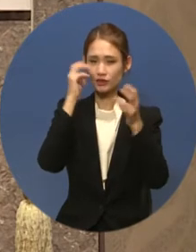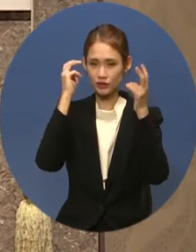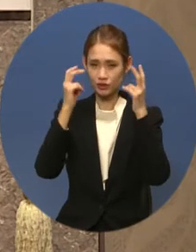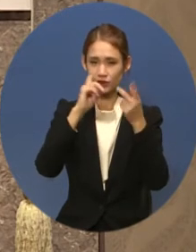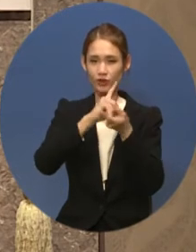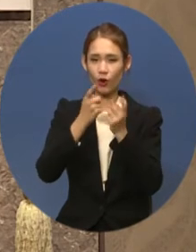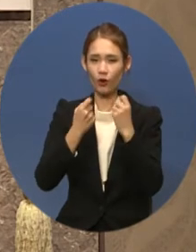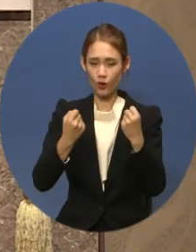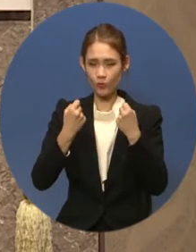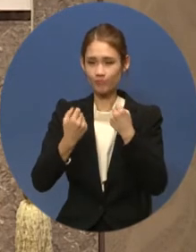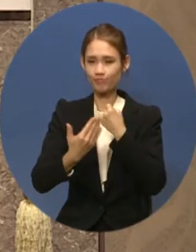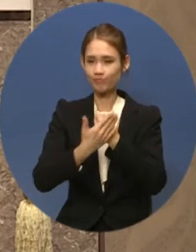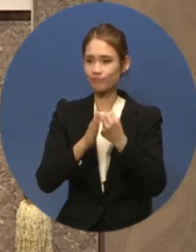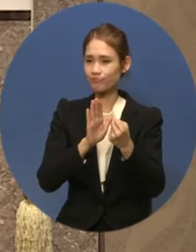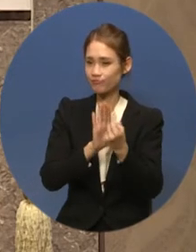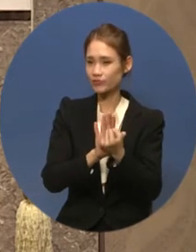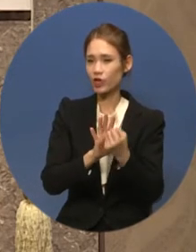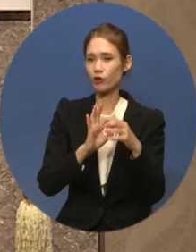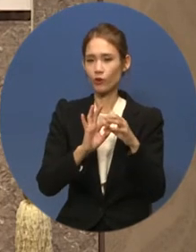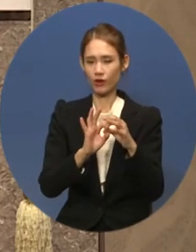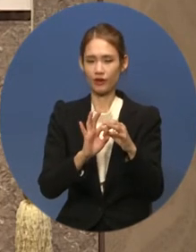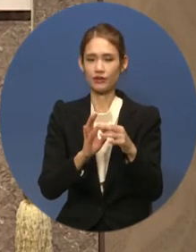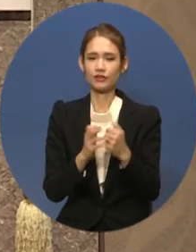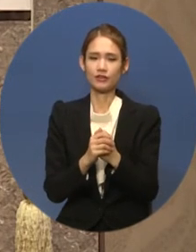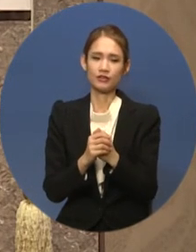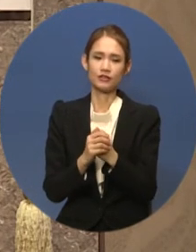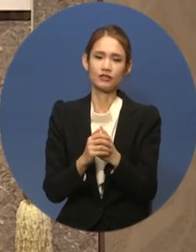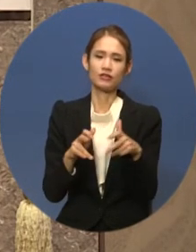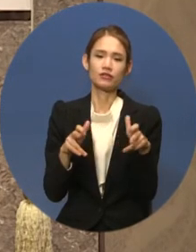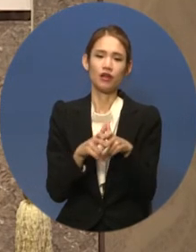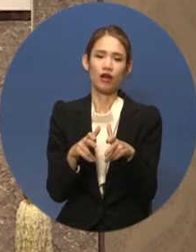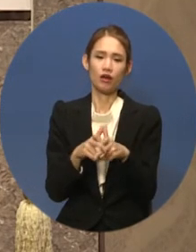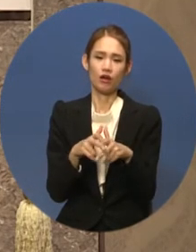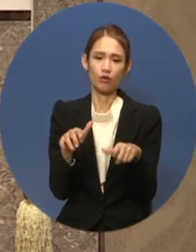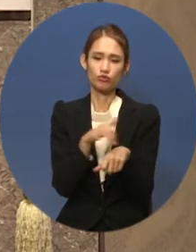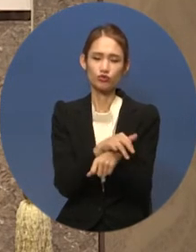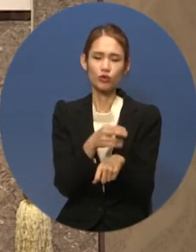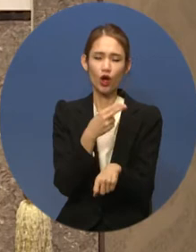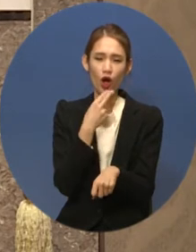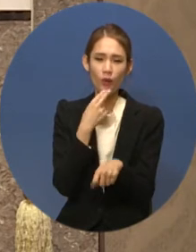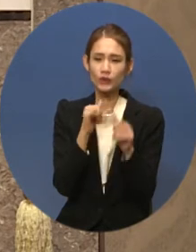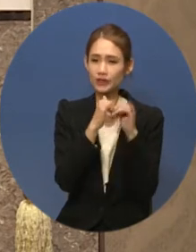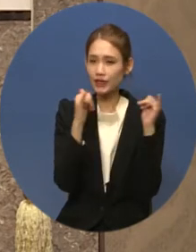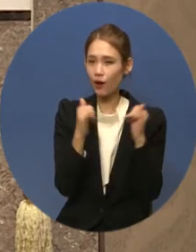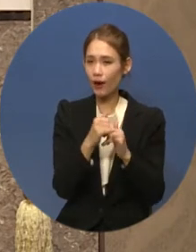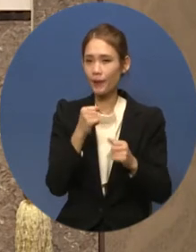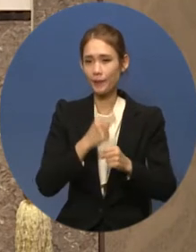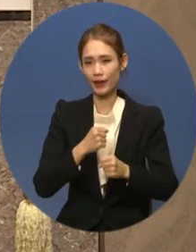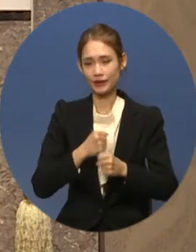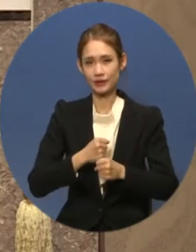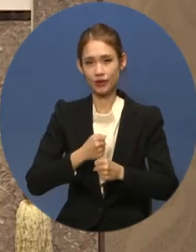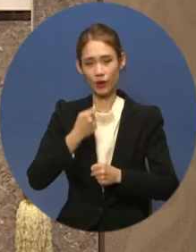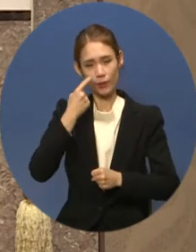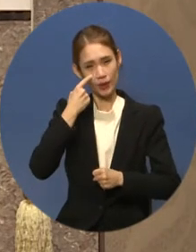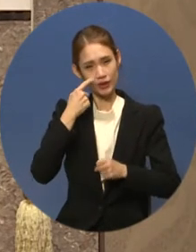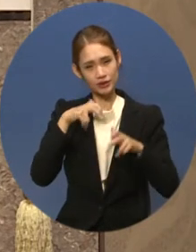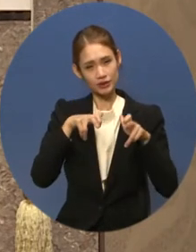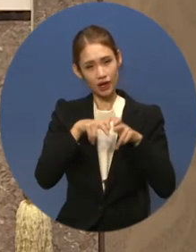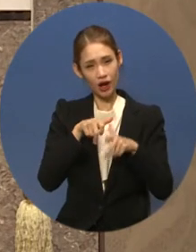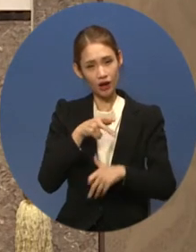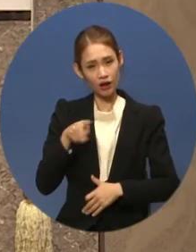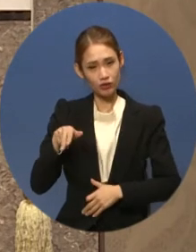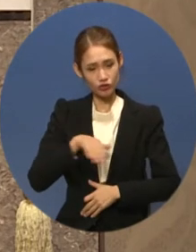도 서로 협력관계를 만들어 가고 있습니다 그래서 장애가 불편하지 않은 사회를 만들어 보자 뭐지 보면 장애는 우리가